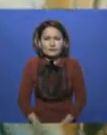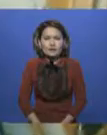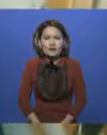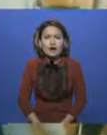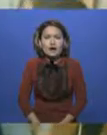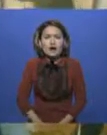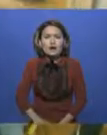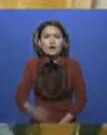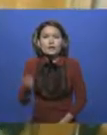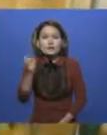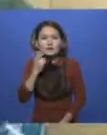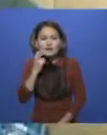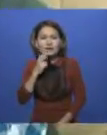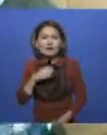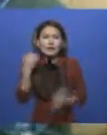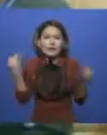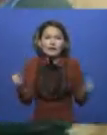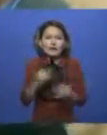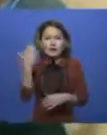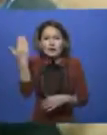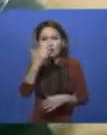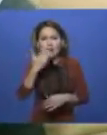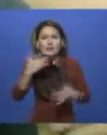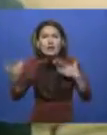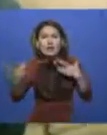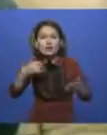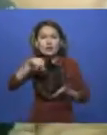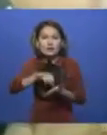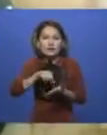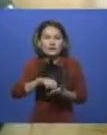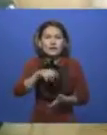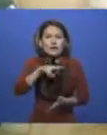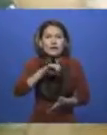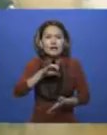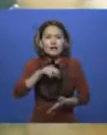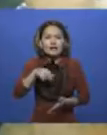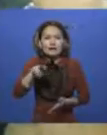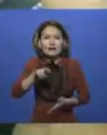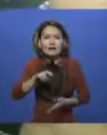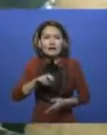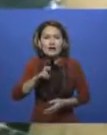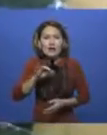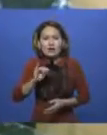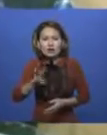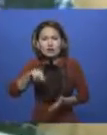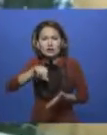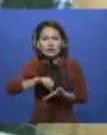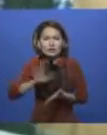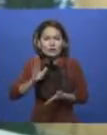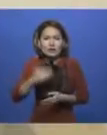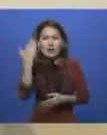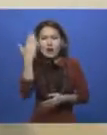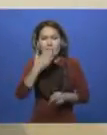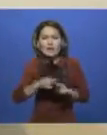Sketch.com-да ерлі-зайыпты зейнеткерлерді елімізге танымал сахна саңлақтары Лидия Каденова мен Бақытжан Әлпейісов ойнайды. Телехикая